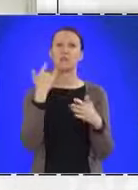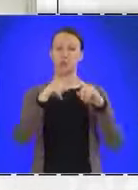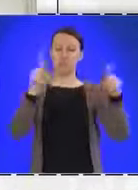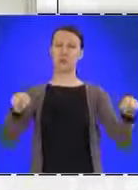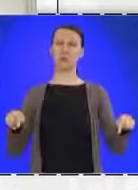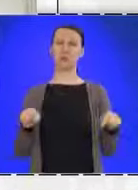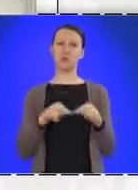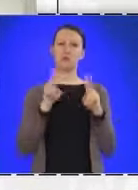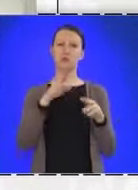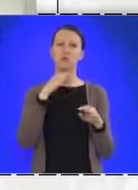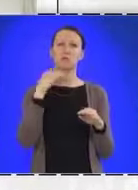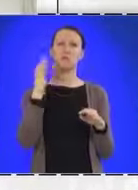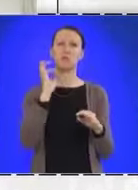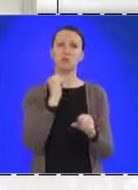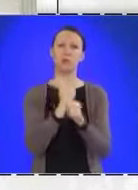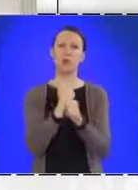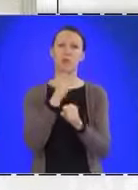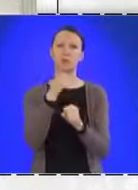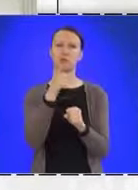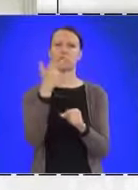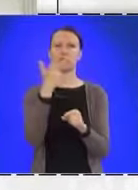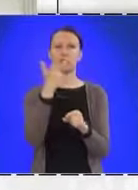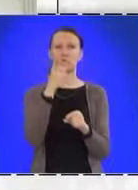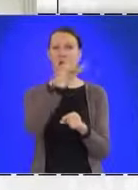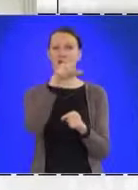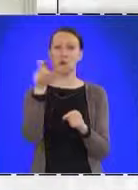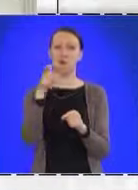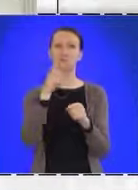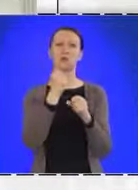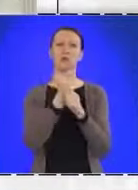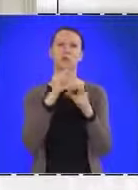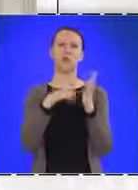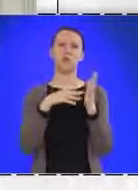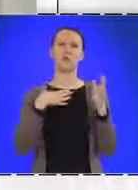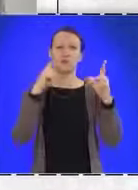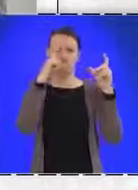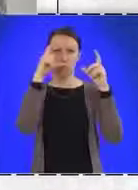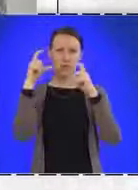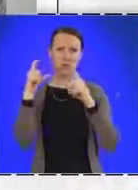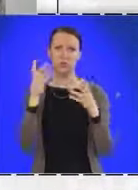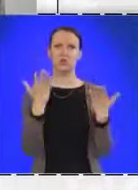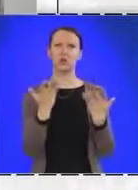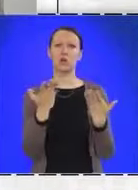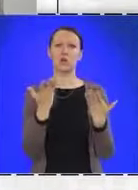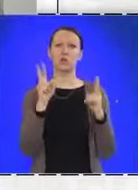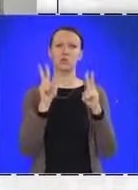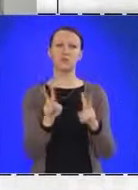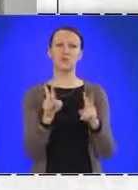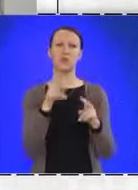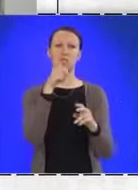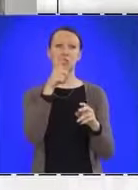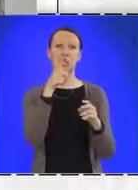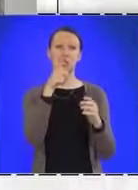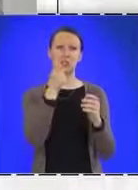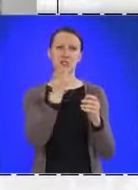nemamo puno prostora, a zaista je bilo puno dobrih radova, ipak su to tri autorice. Dok Helga Goran predstavlja svoje fotografije gdje je